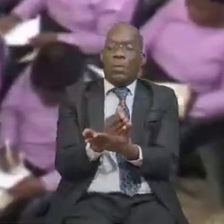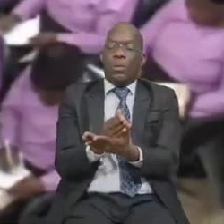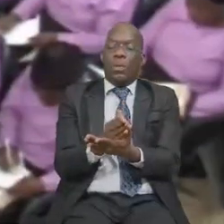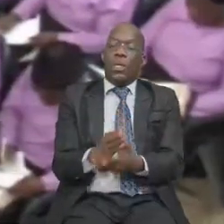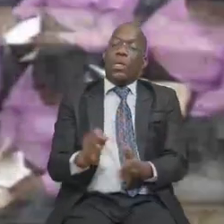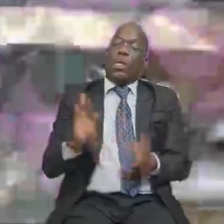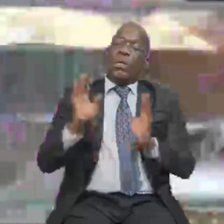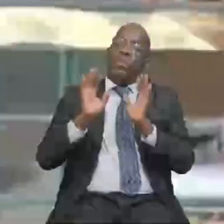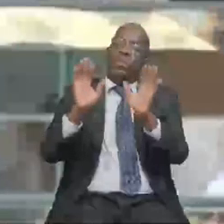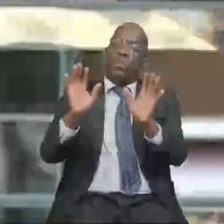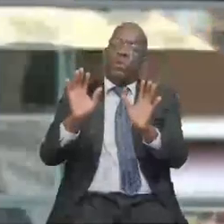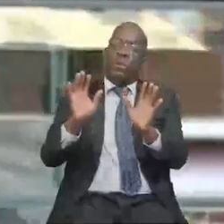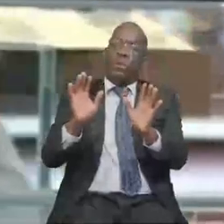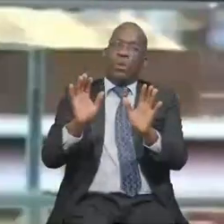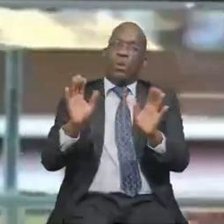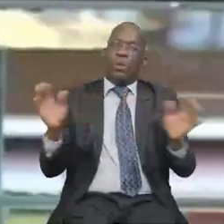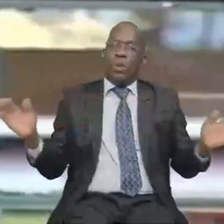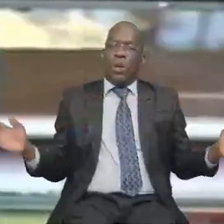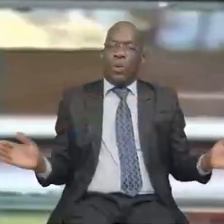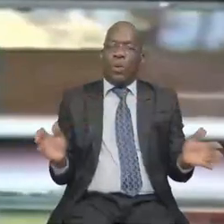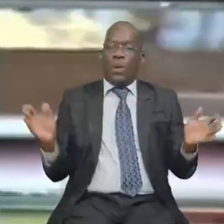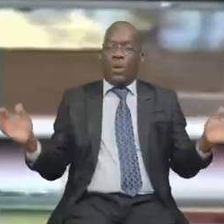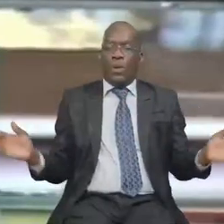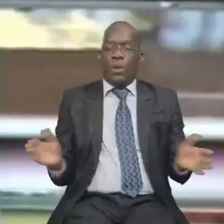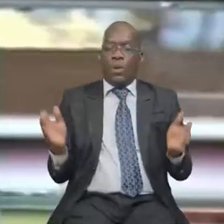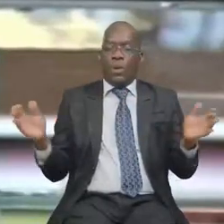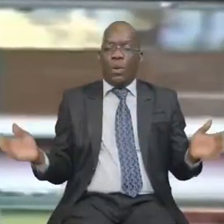Persuade jusqu'à ce que les moqueurs